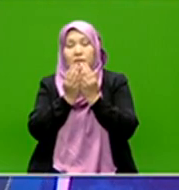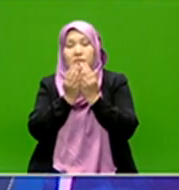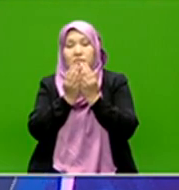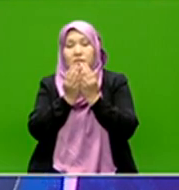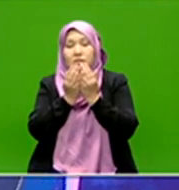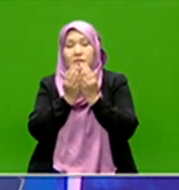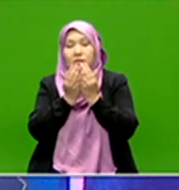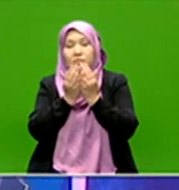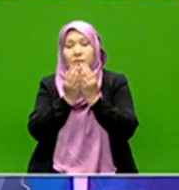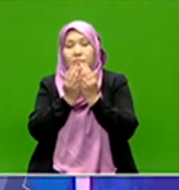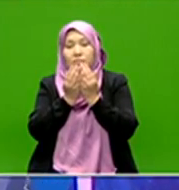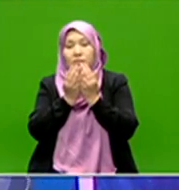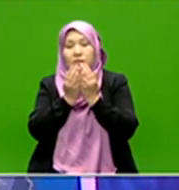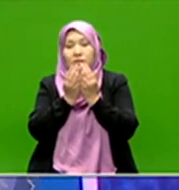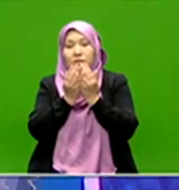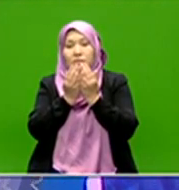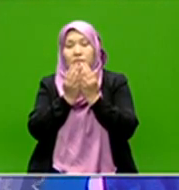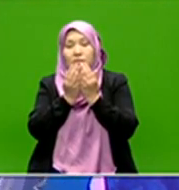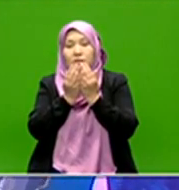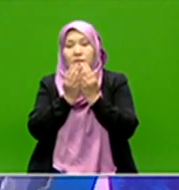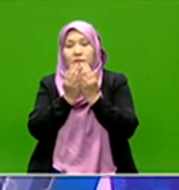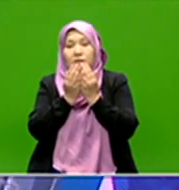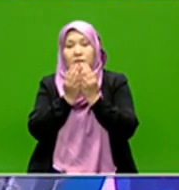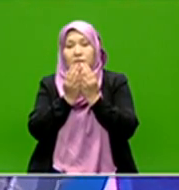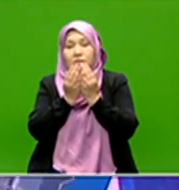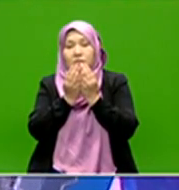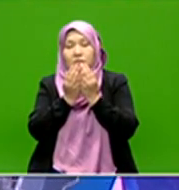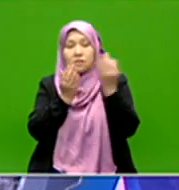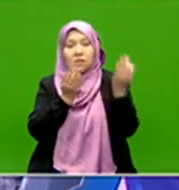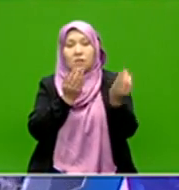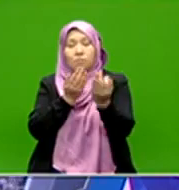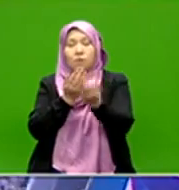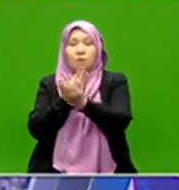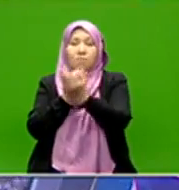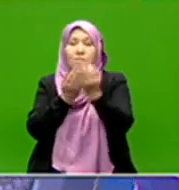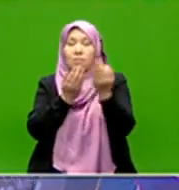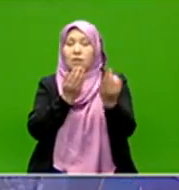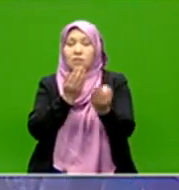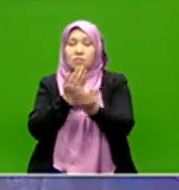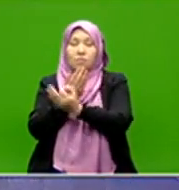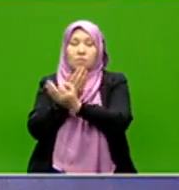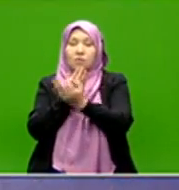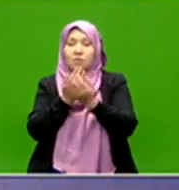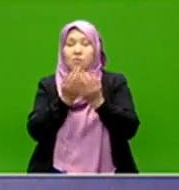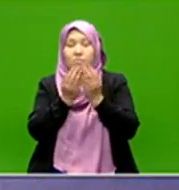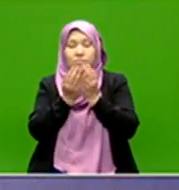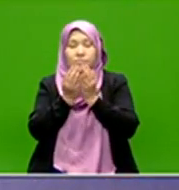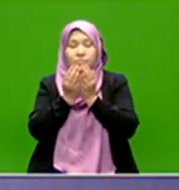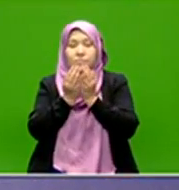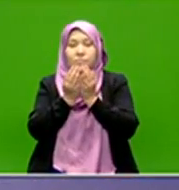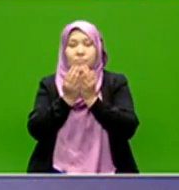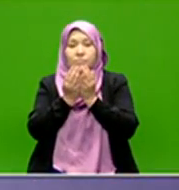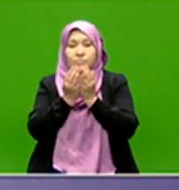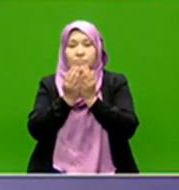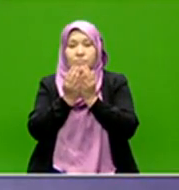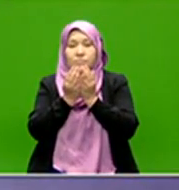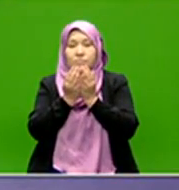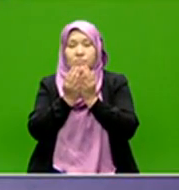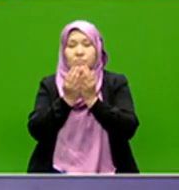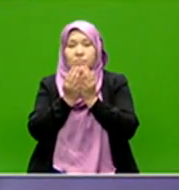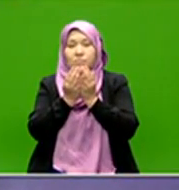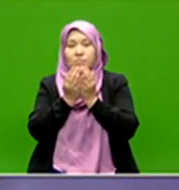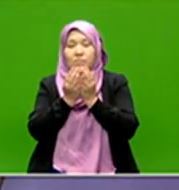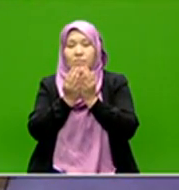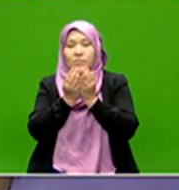ala sayyidina Muhammad wa ala ali sayyidina Muhammad. Allahumma ya Allah ya Rahman wa